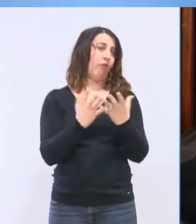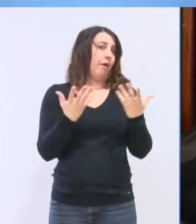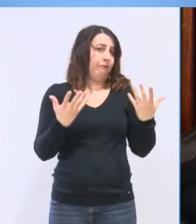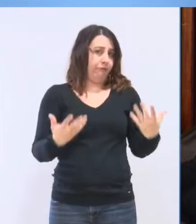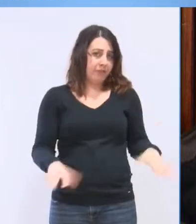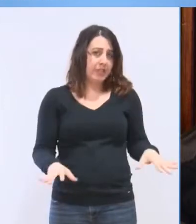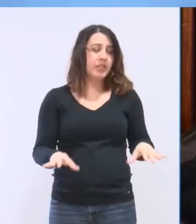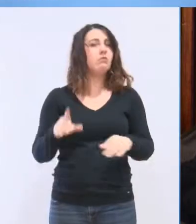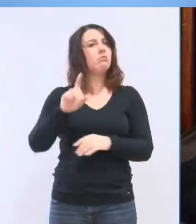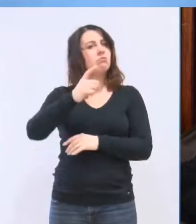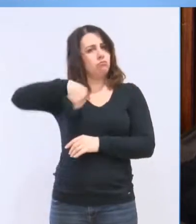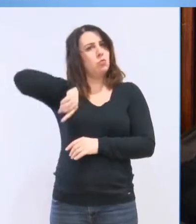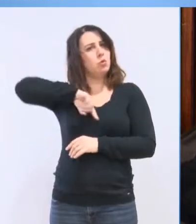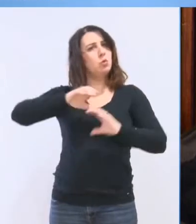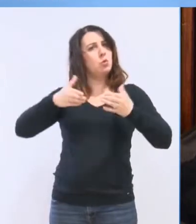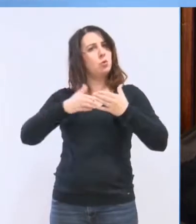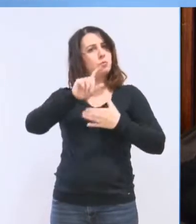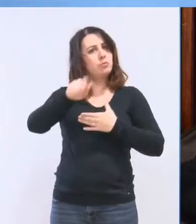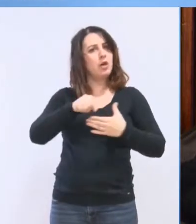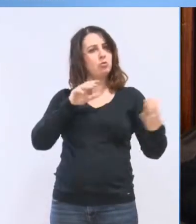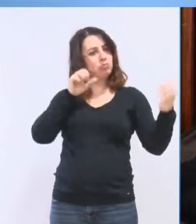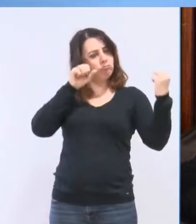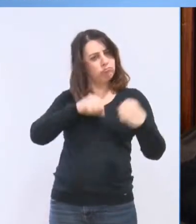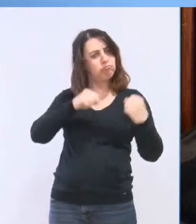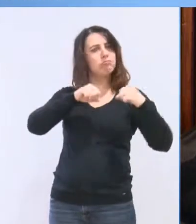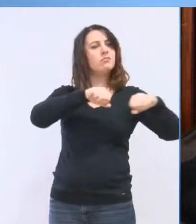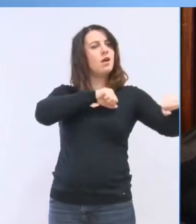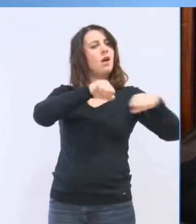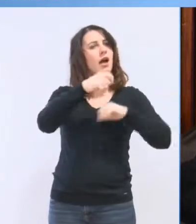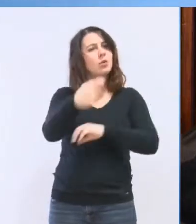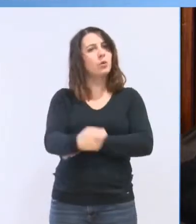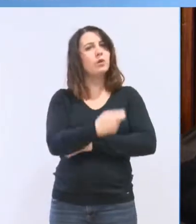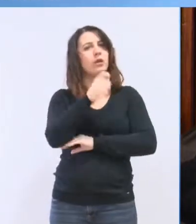Nous soutiendrons bien sûr toutes les actions